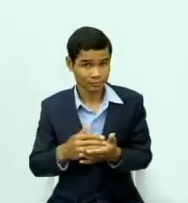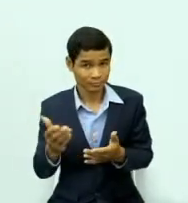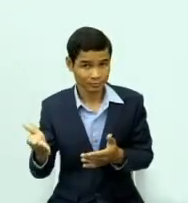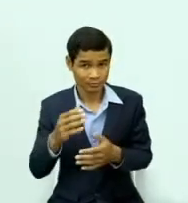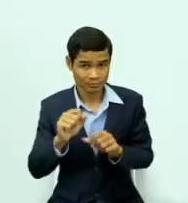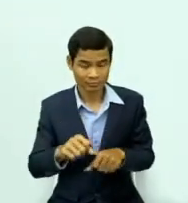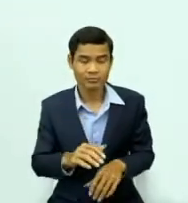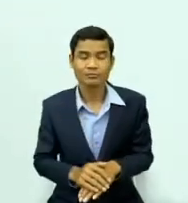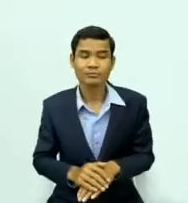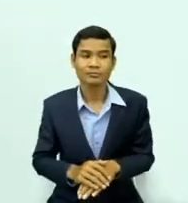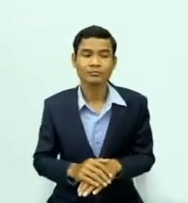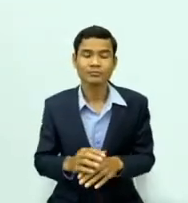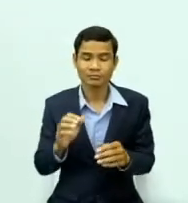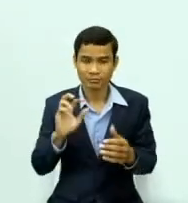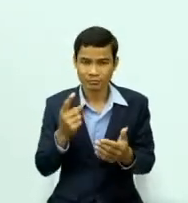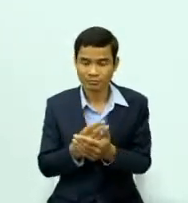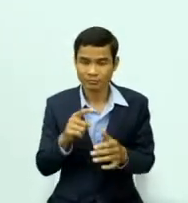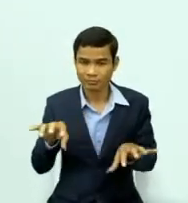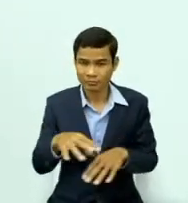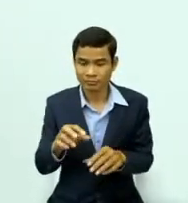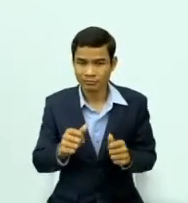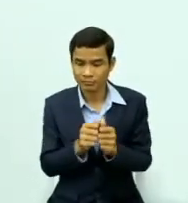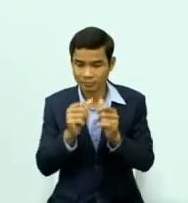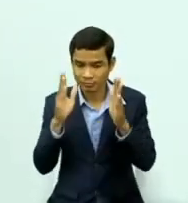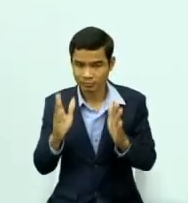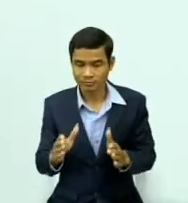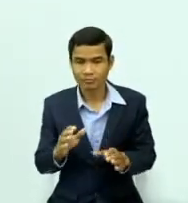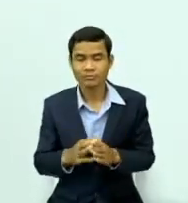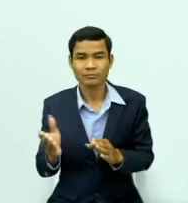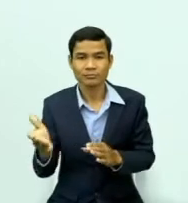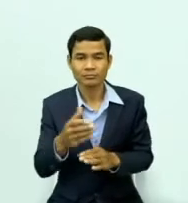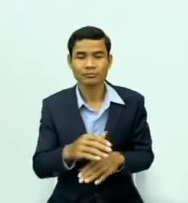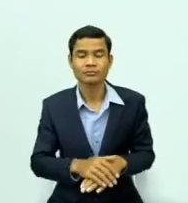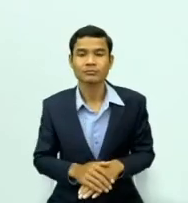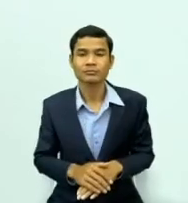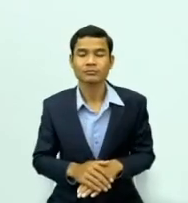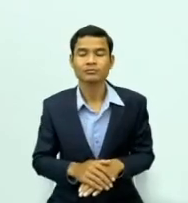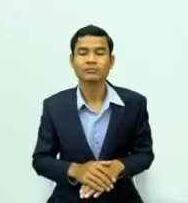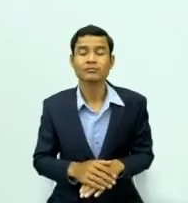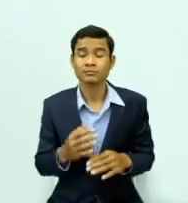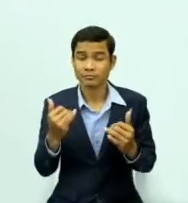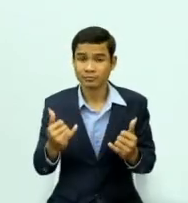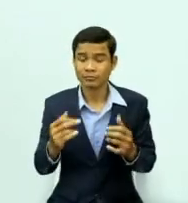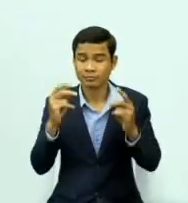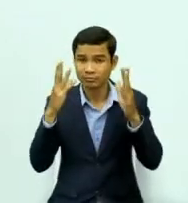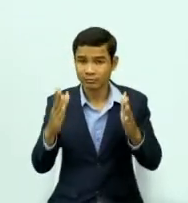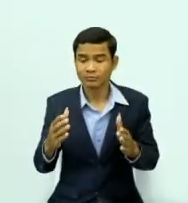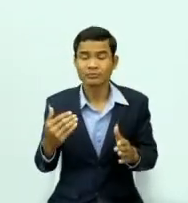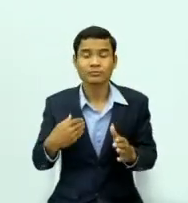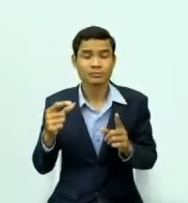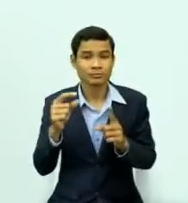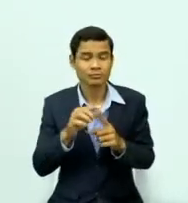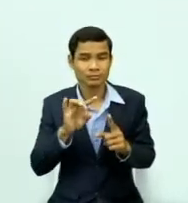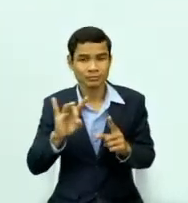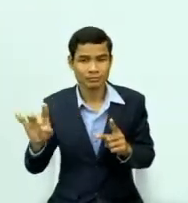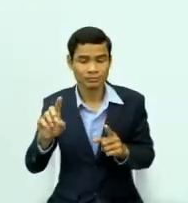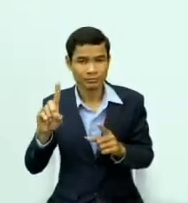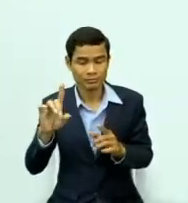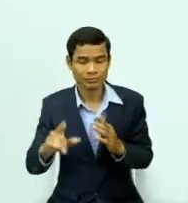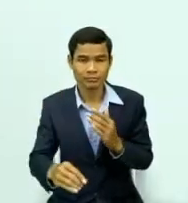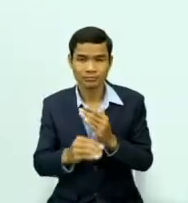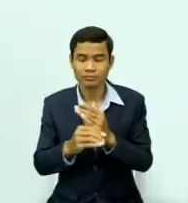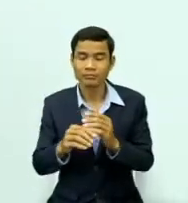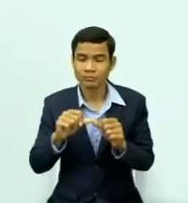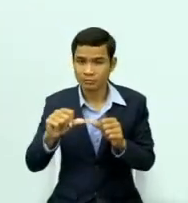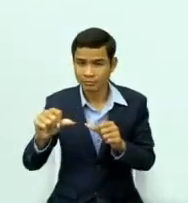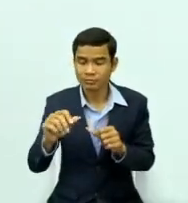tặng ạc nế. Cho ruông thơ sẽ cầm phim đi cho mùi nè cô nè con ná. Chà tỏ. Ấy lời ní nè cổ nâng miên chiêng mùi tiết. Còn tiết thua cho mùi nè